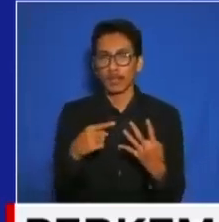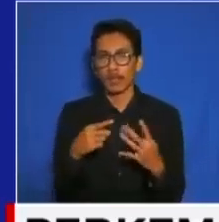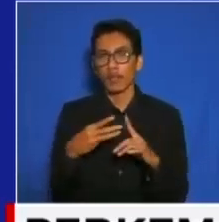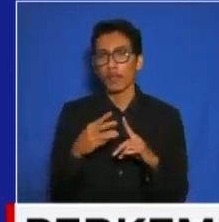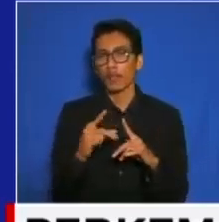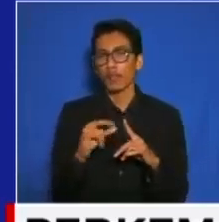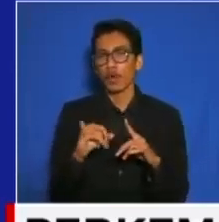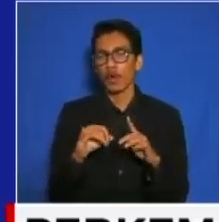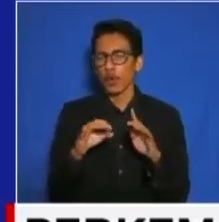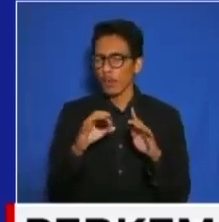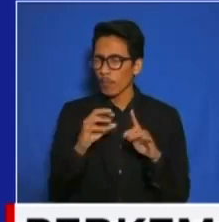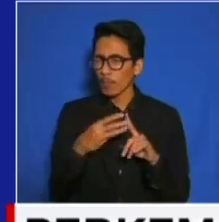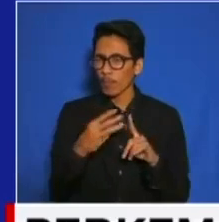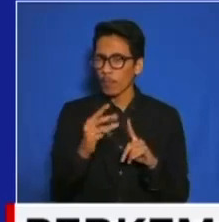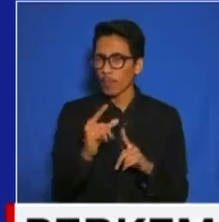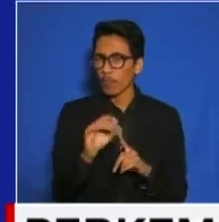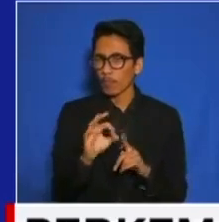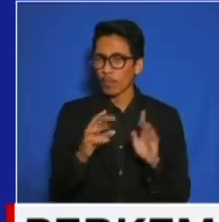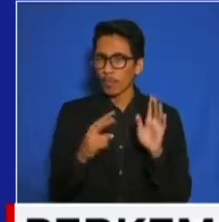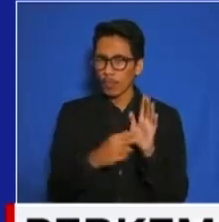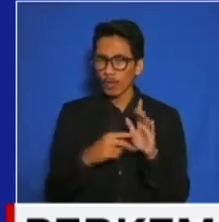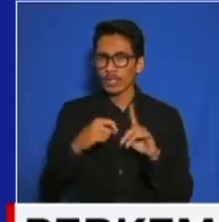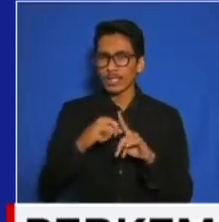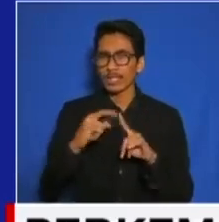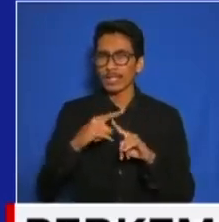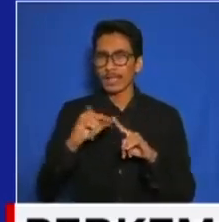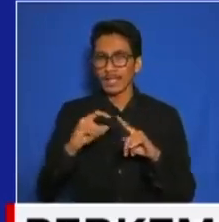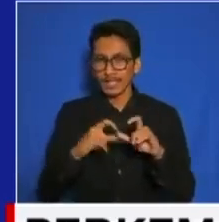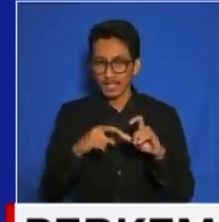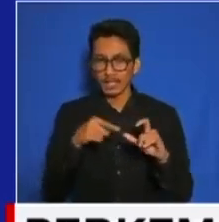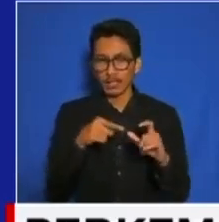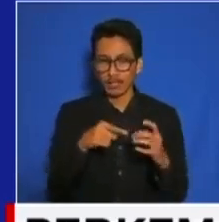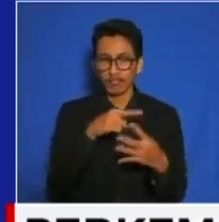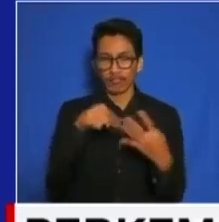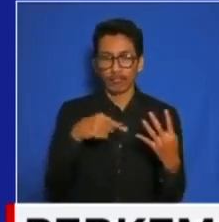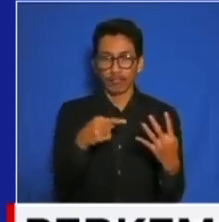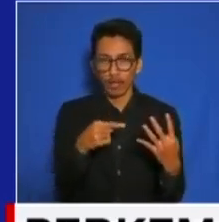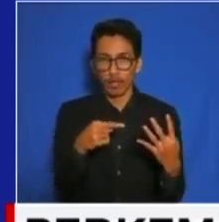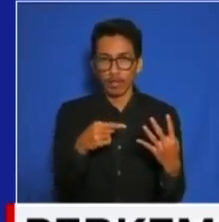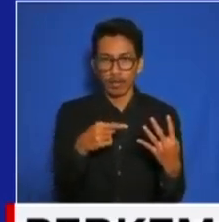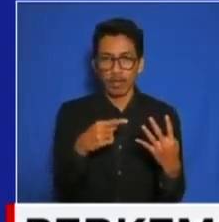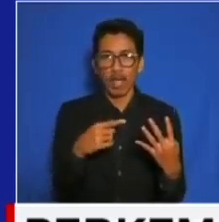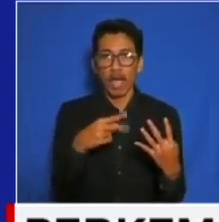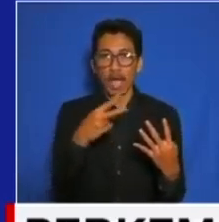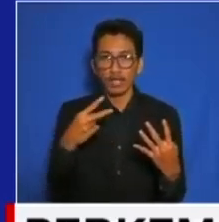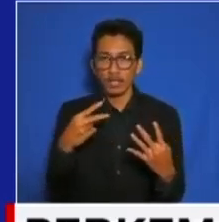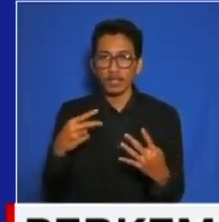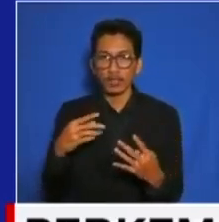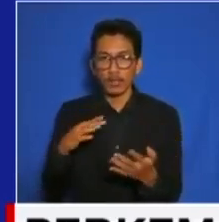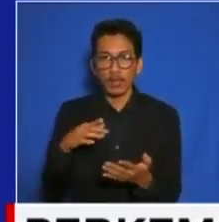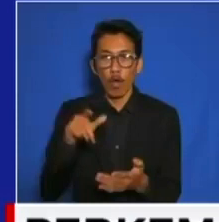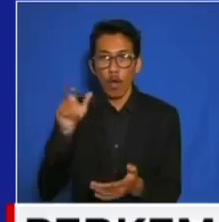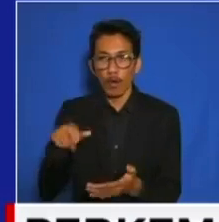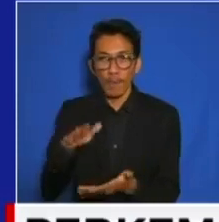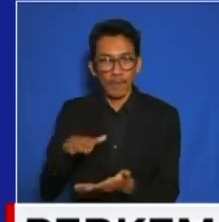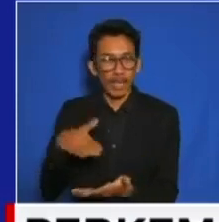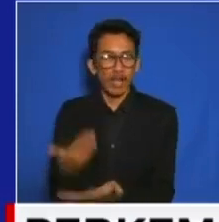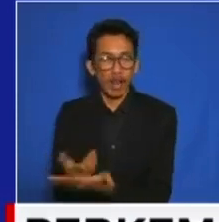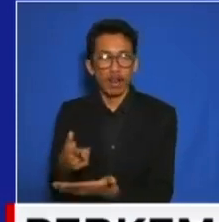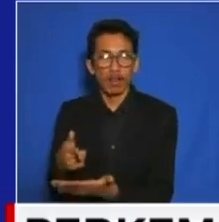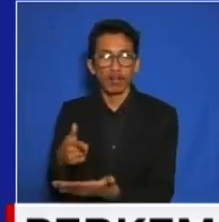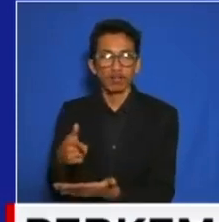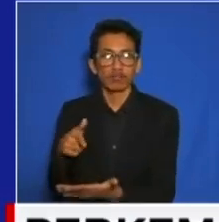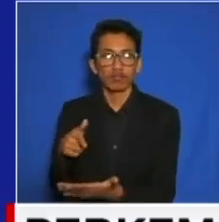kronis dan seterusnya. Inilah yang menjadi komorbid dan menyebabkan angka kematian kita cukup tinggi. Saudara-saudara,